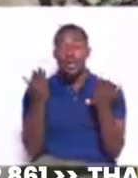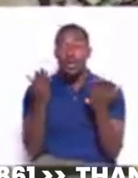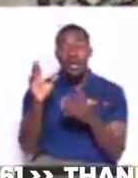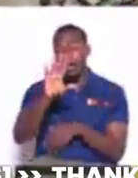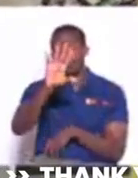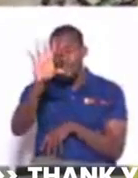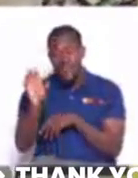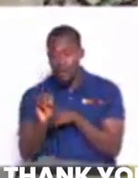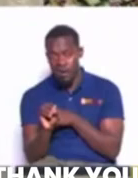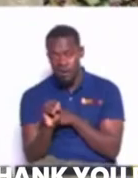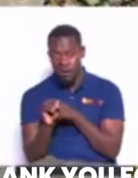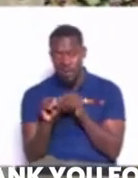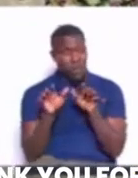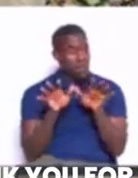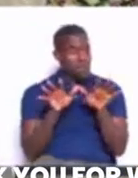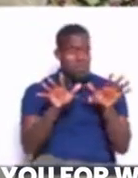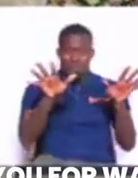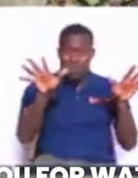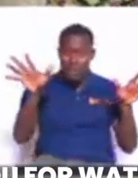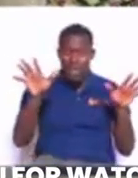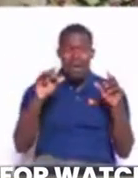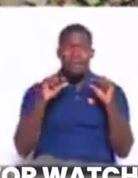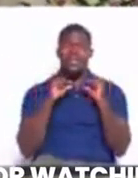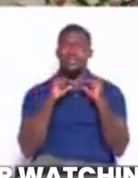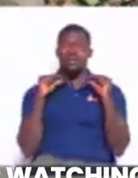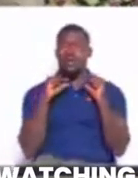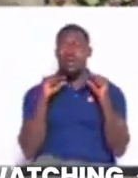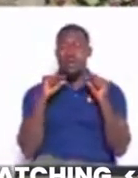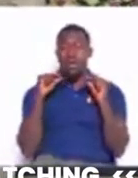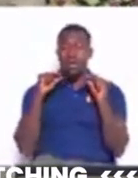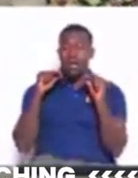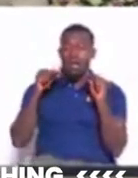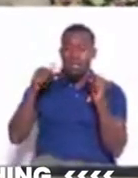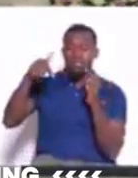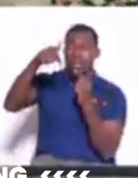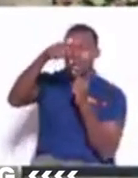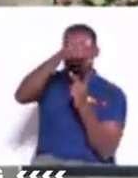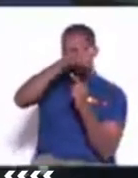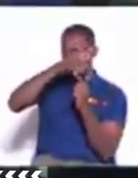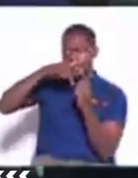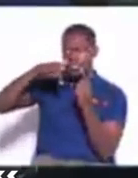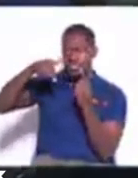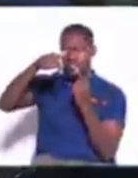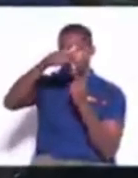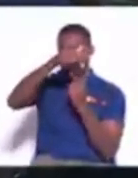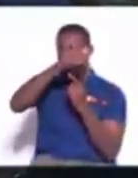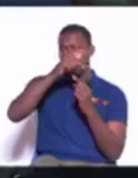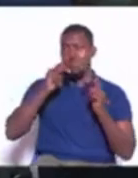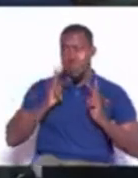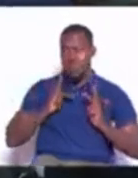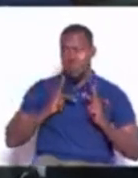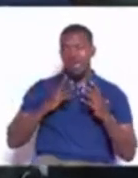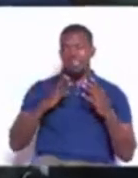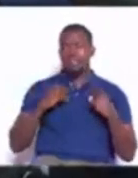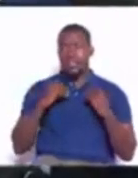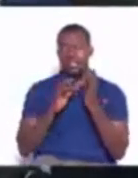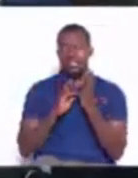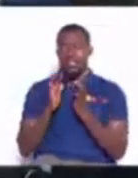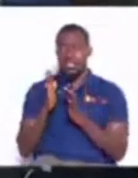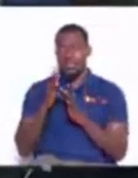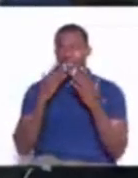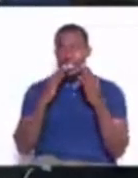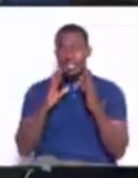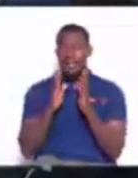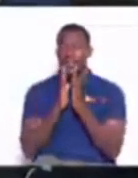popote ulipo hapa Afrika, pastors, surround your people, wachungaji wazungukeni watu hao wanaojitoa kwenye vituo. Pray with them as they come forward. Ombeni